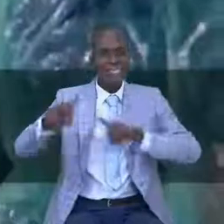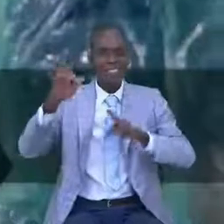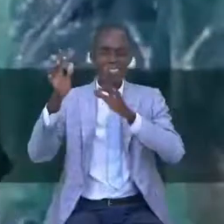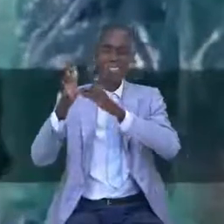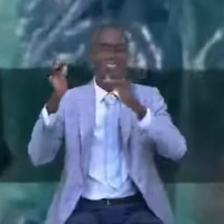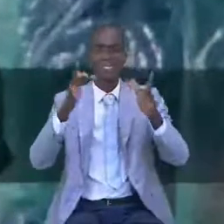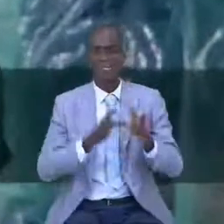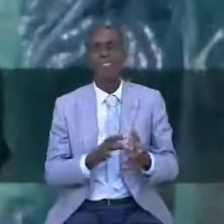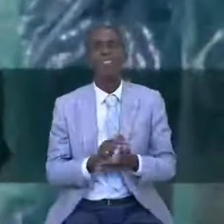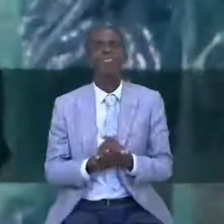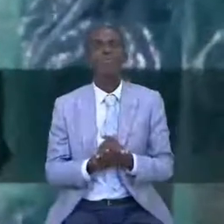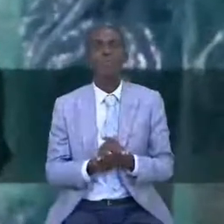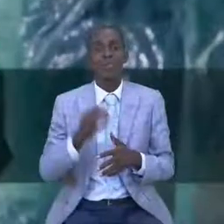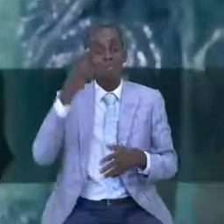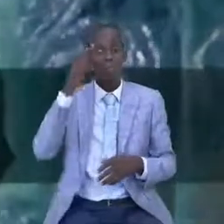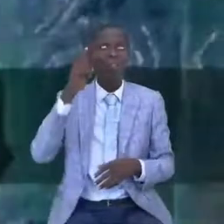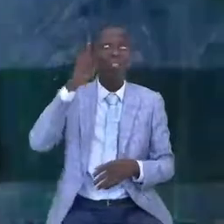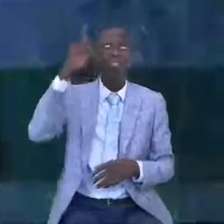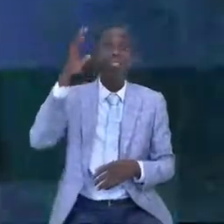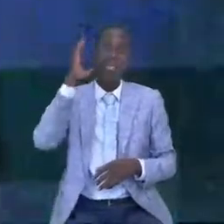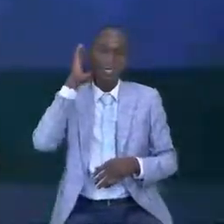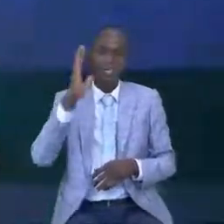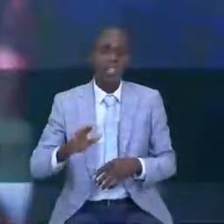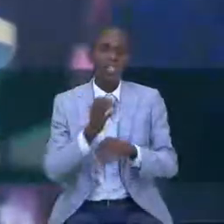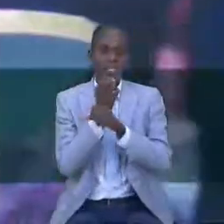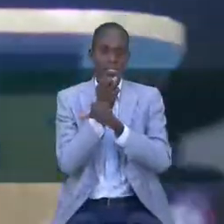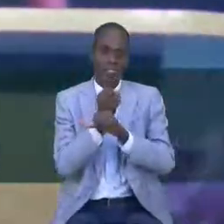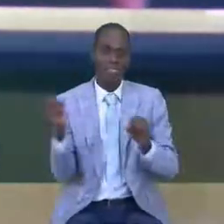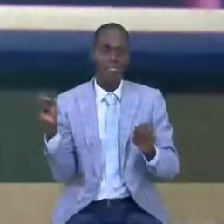lui donneras le nom de Jésus. Il faut prononcer le nom là.